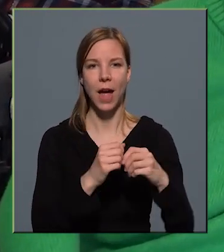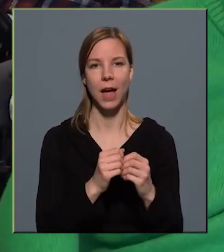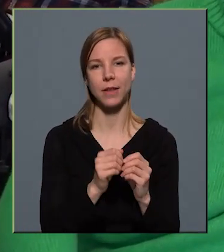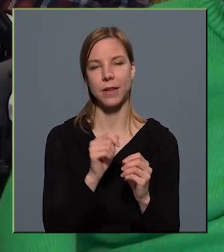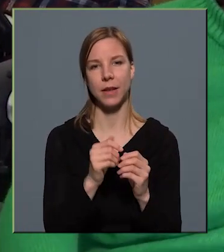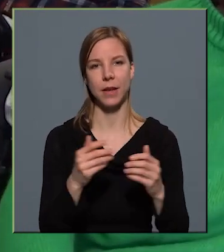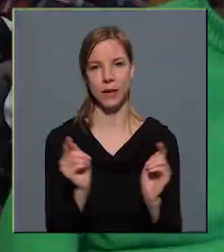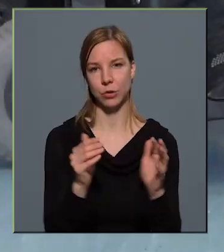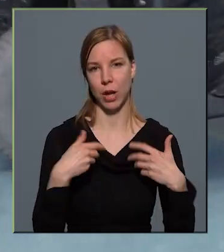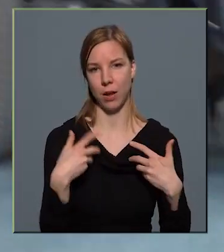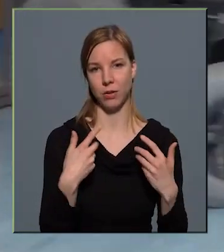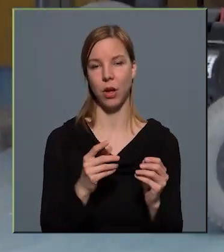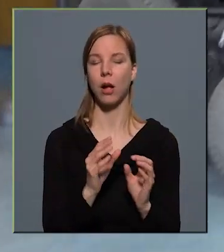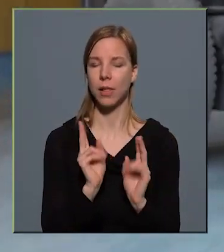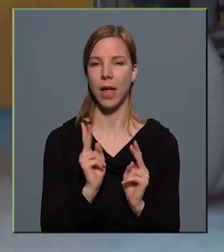állapotokon javítani.